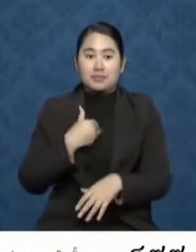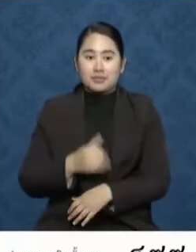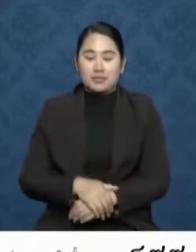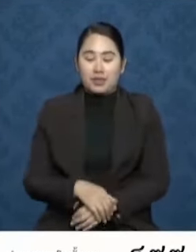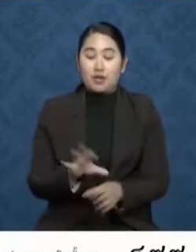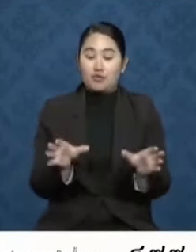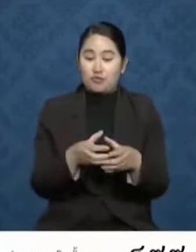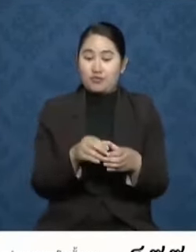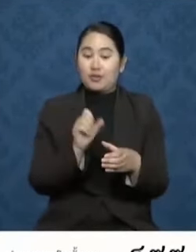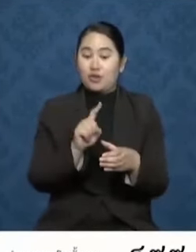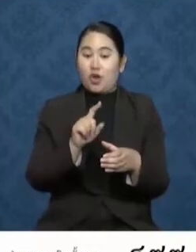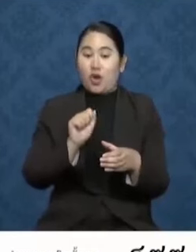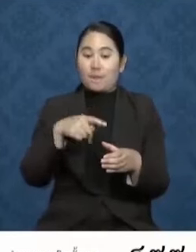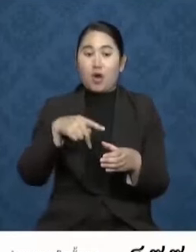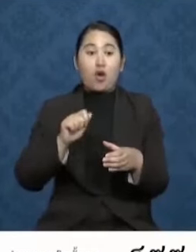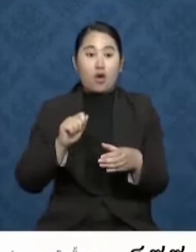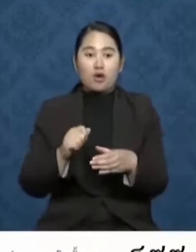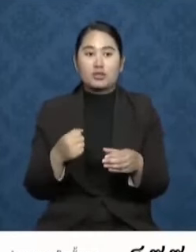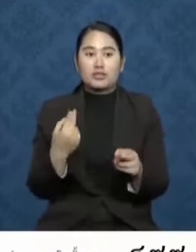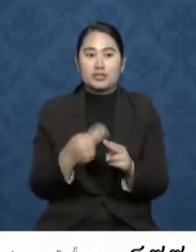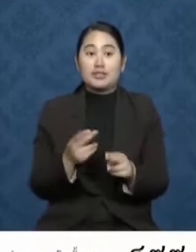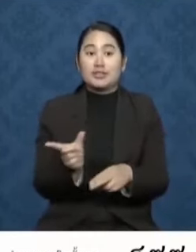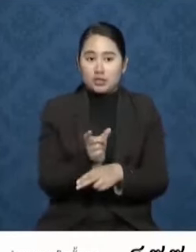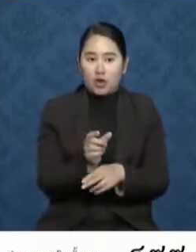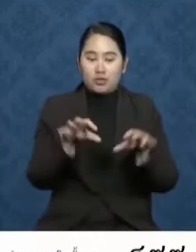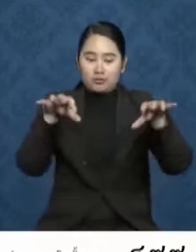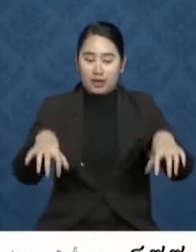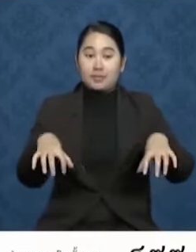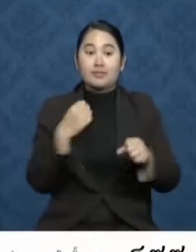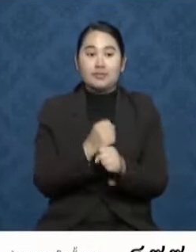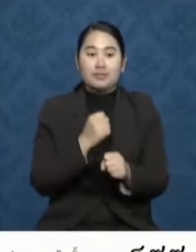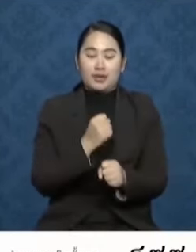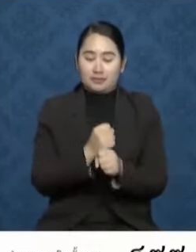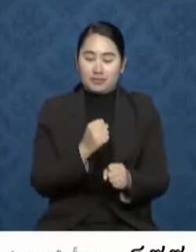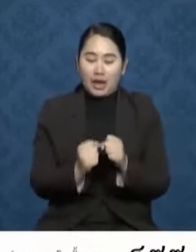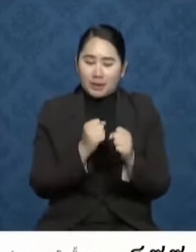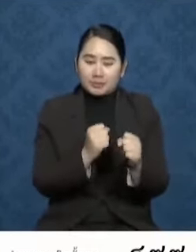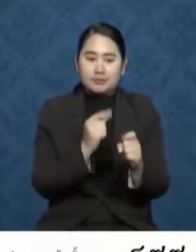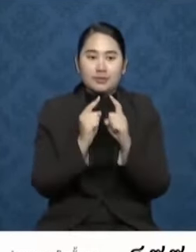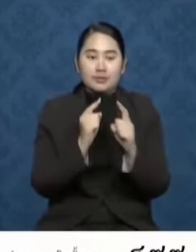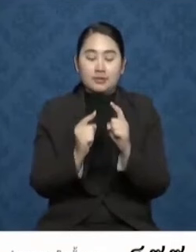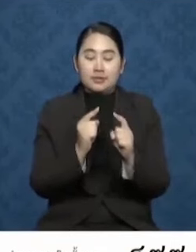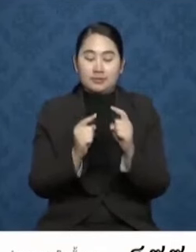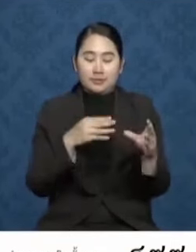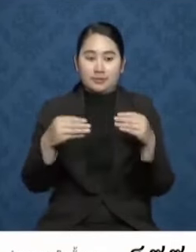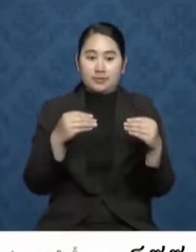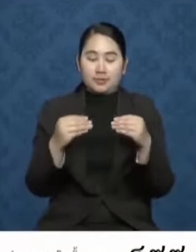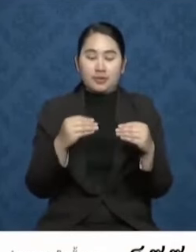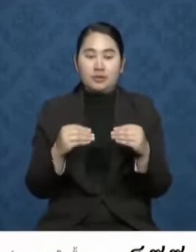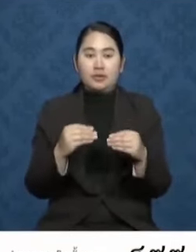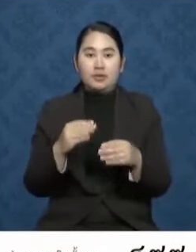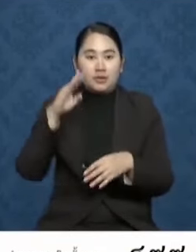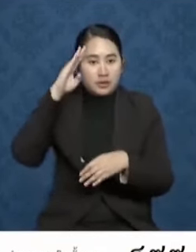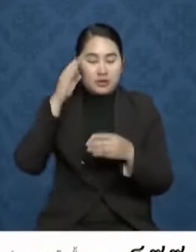กพอเนี่ยหรือสำนักงานบริหารหนี้ทั้ง 2หน่วยงานพยายามจะเจเจจากับกองทัพเรือเพื่อให้